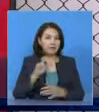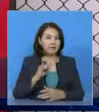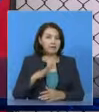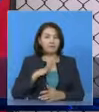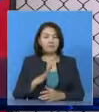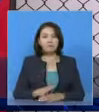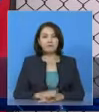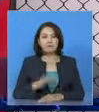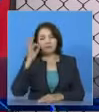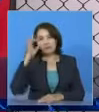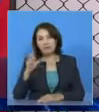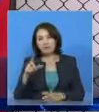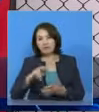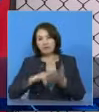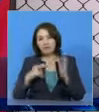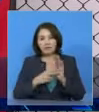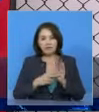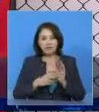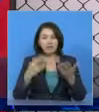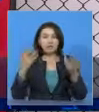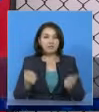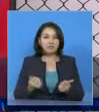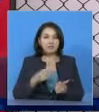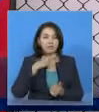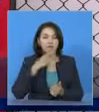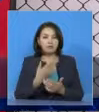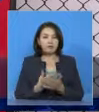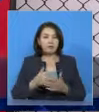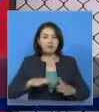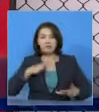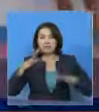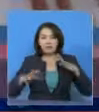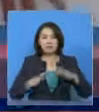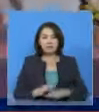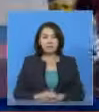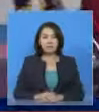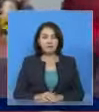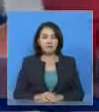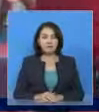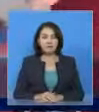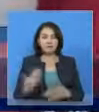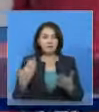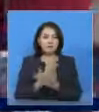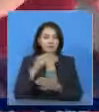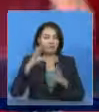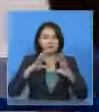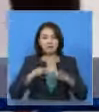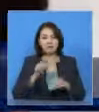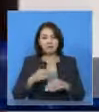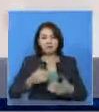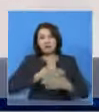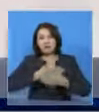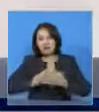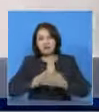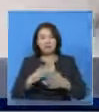прежде всего в психологическом плане. Безусловно, сказались и упорные тренировки. Новоиспеченный чемпион Европы сейчас в отпуске, а